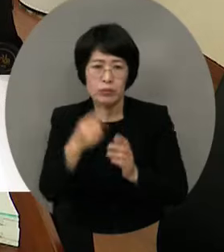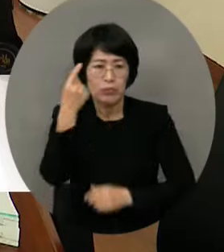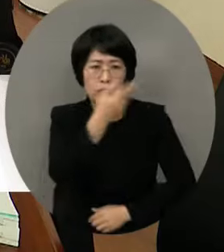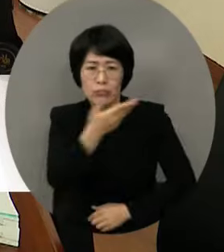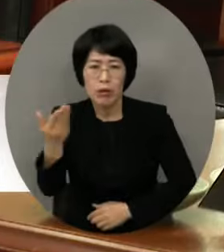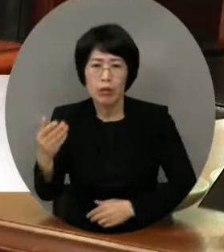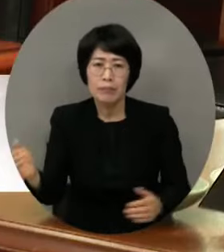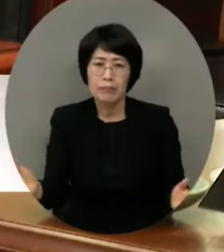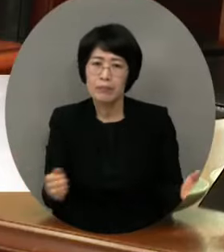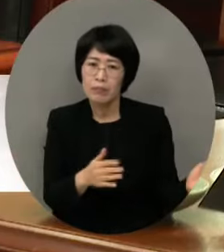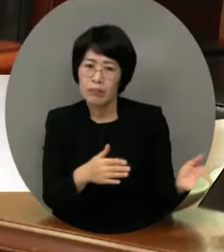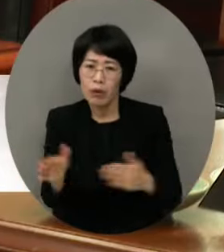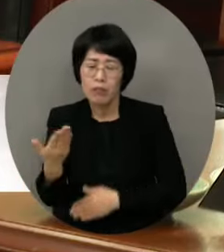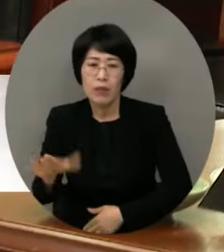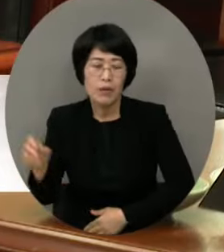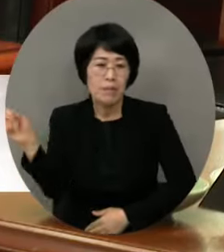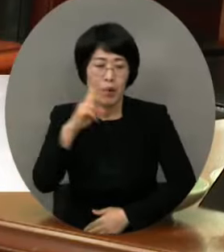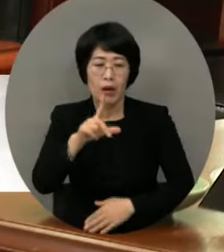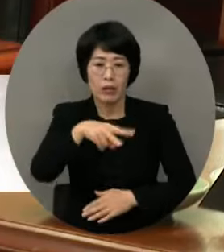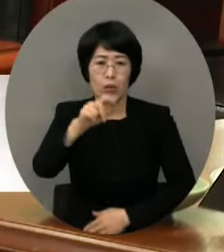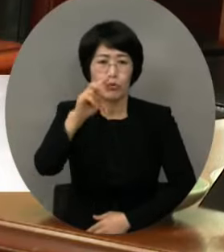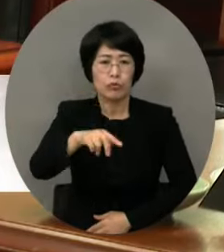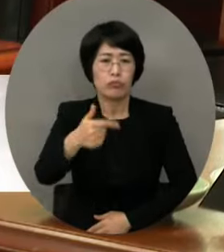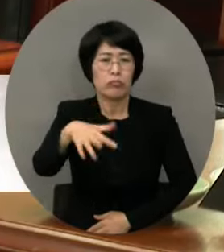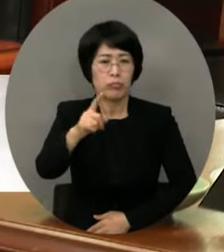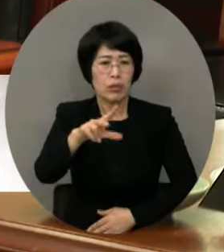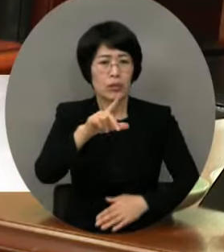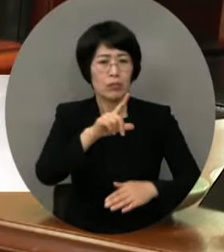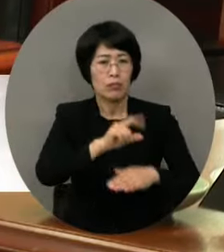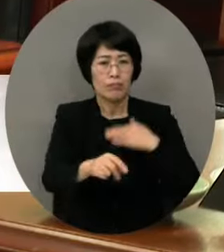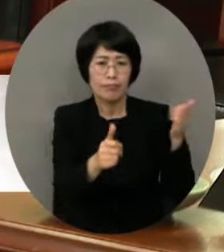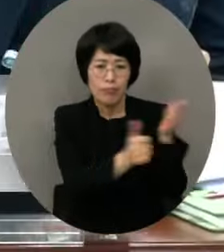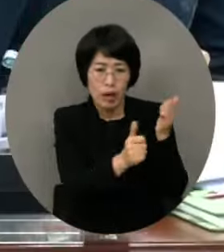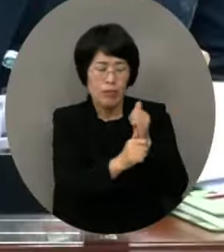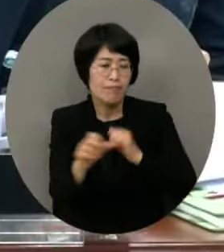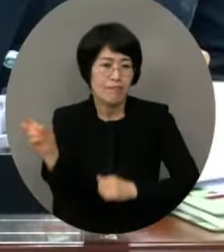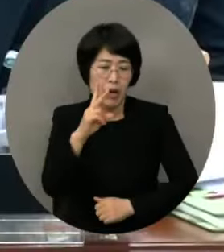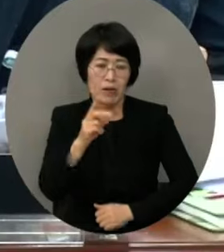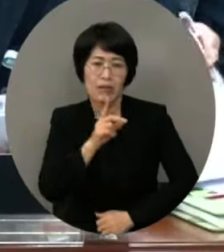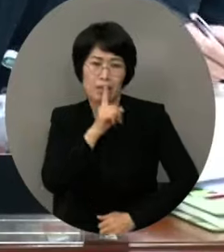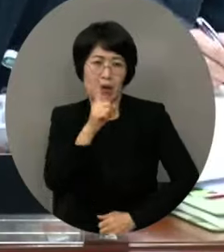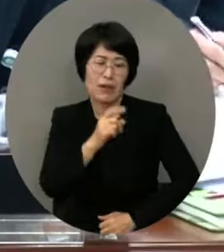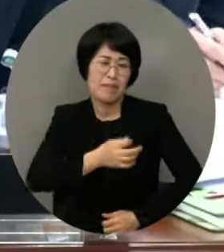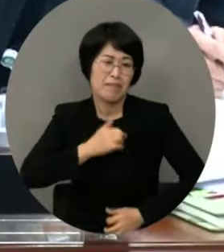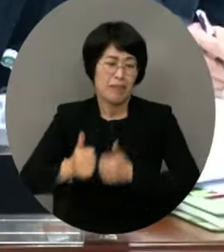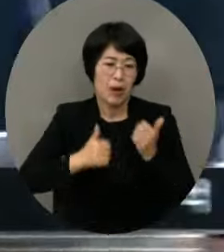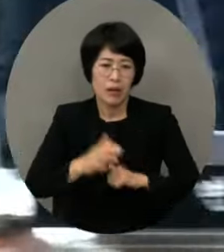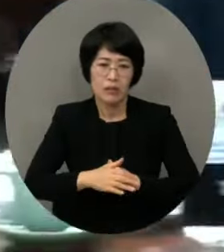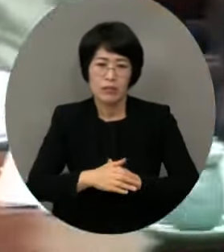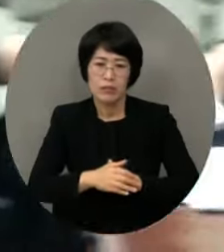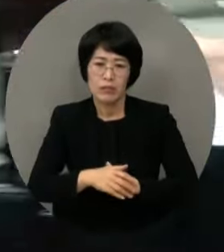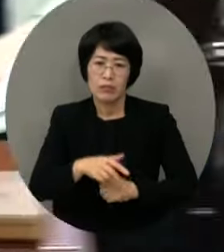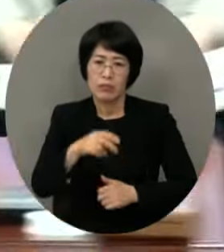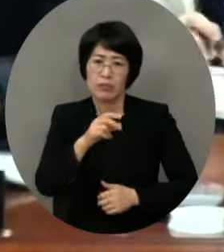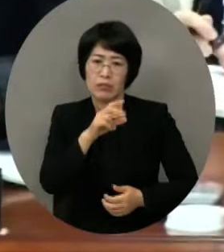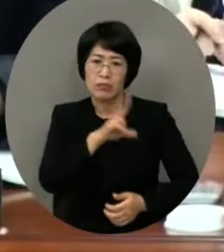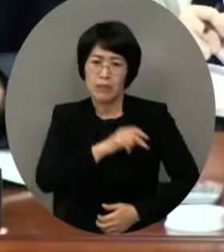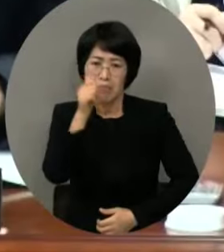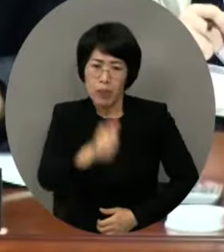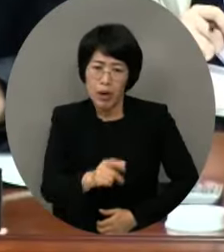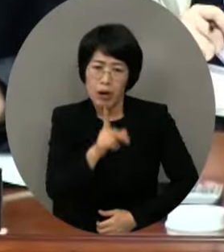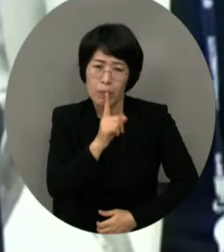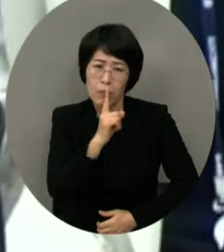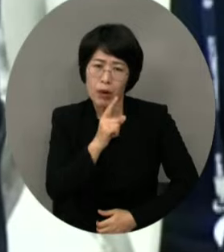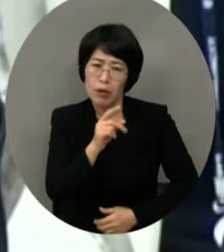듯 싶었지만 서순철 부군수가 발언권도 얻지 않고 언성을 높입니다. 김 의장의 일부 발언이 사실관계와